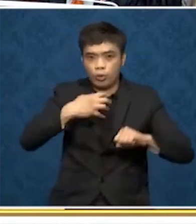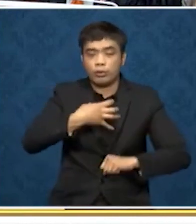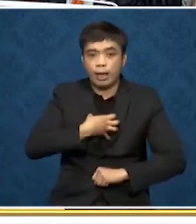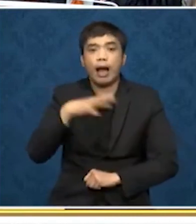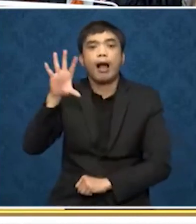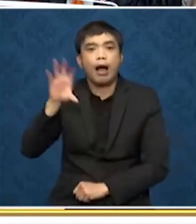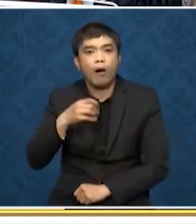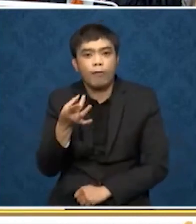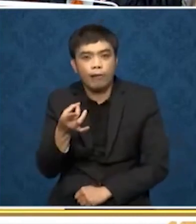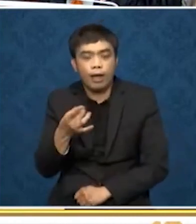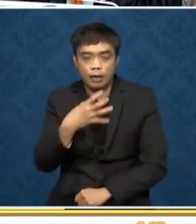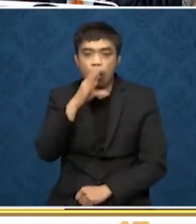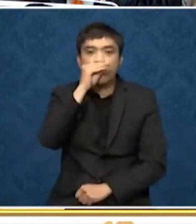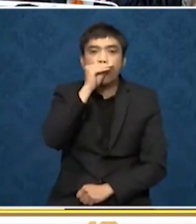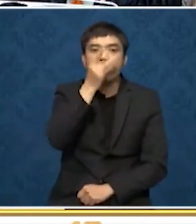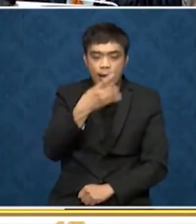เขพูด